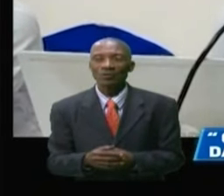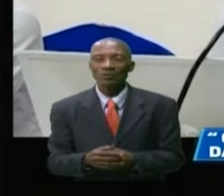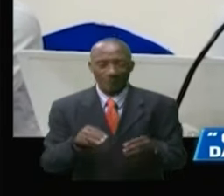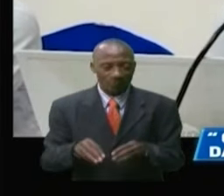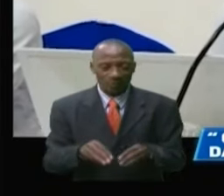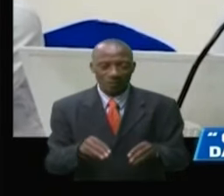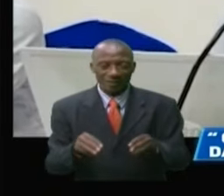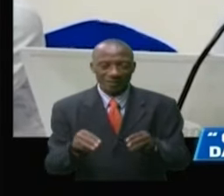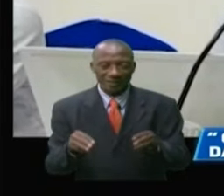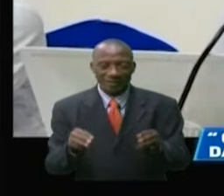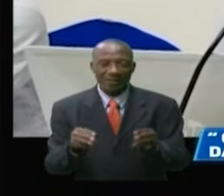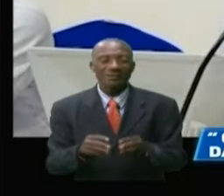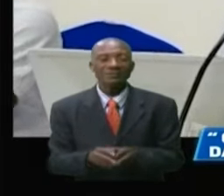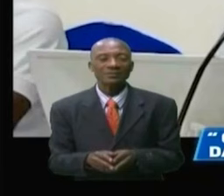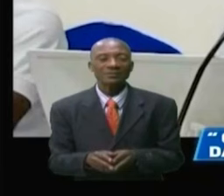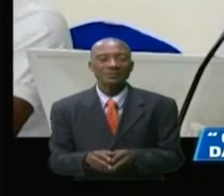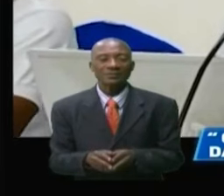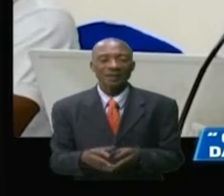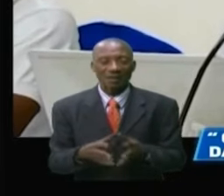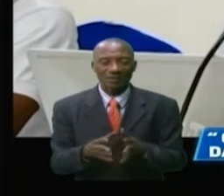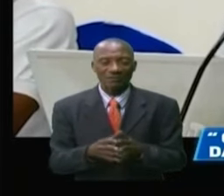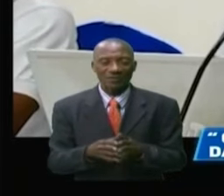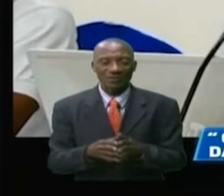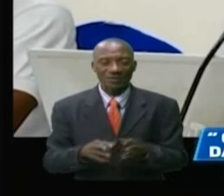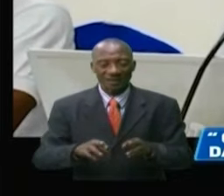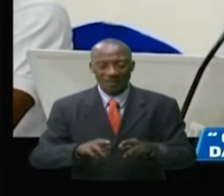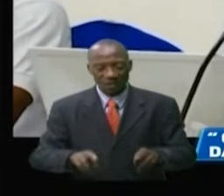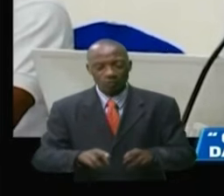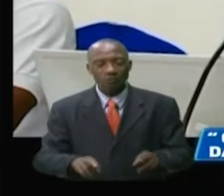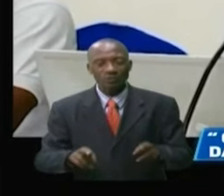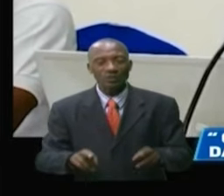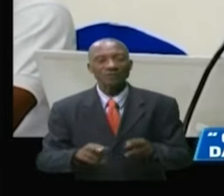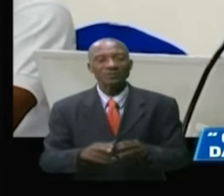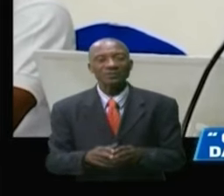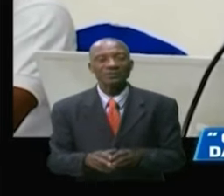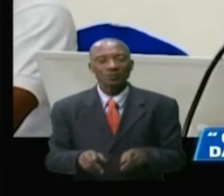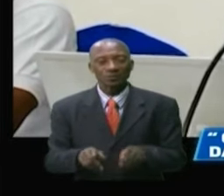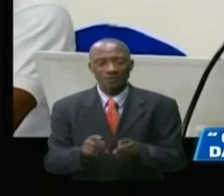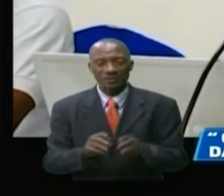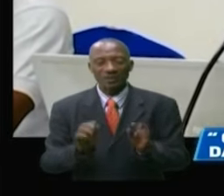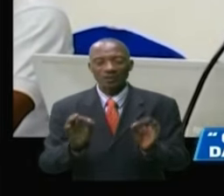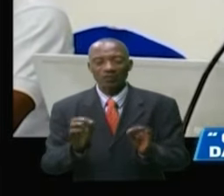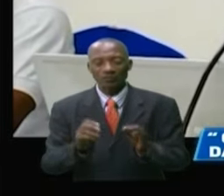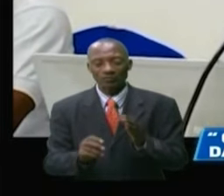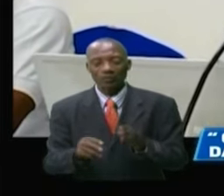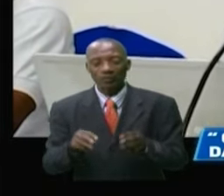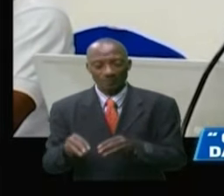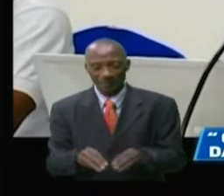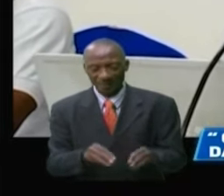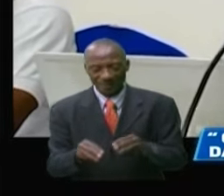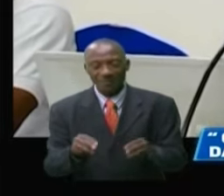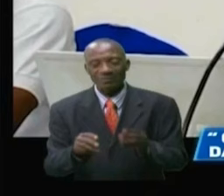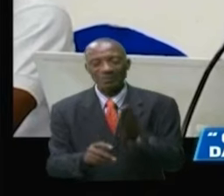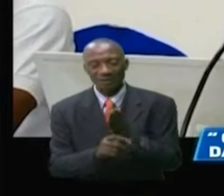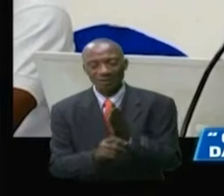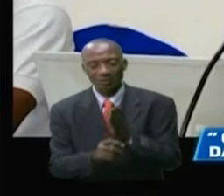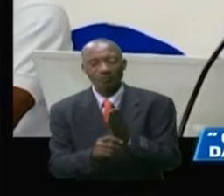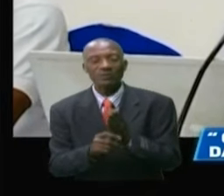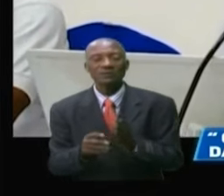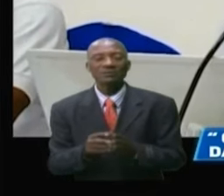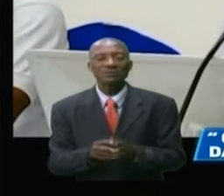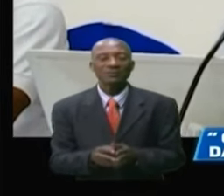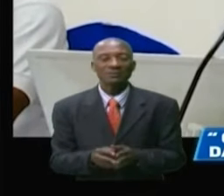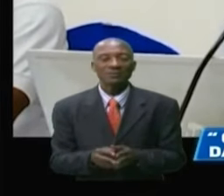souples assorties des ressources et des mécanismes adéquats en favorisant l'apprentissage informel, y compris